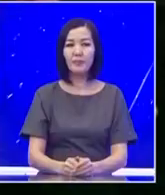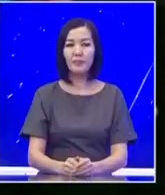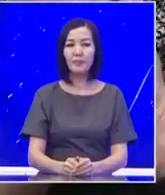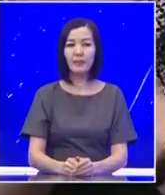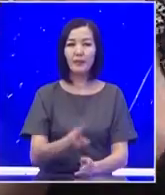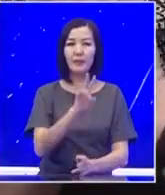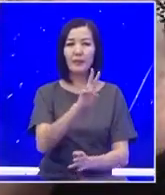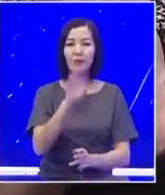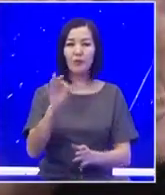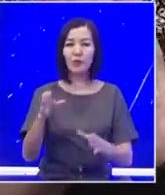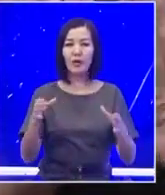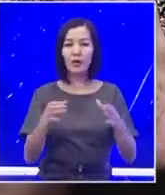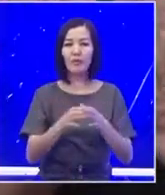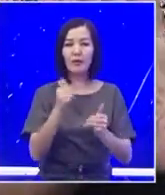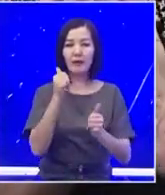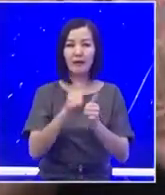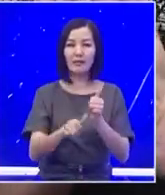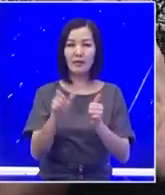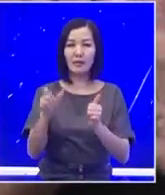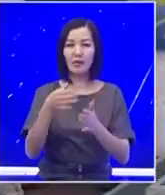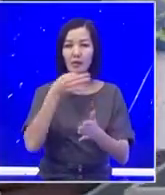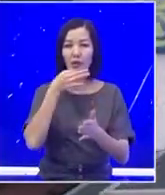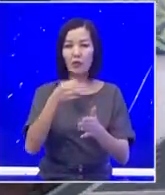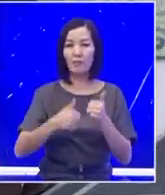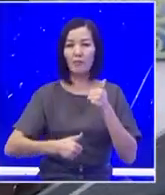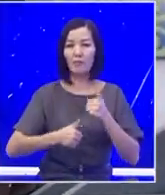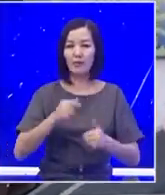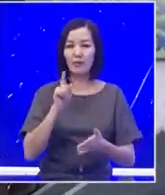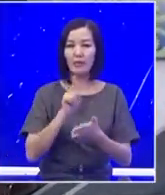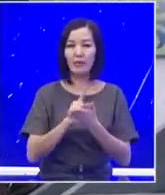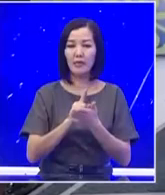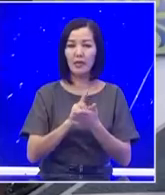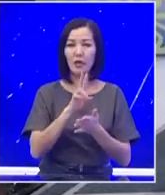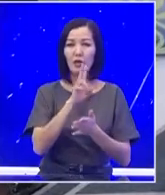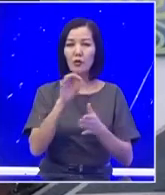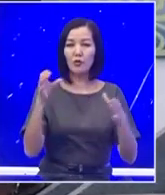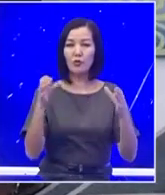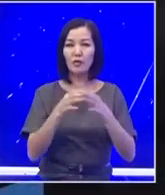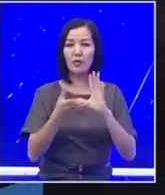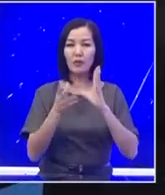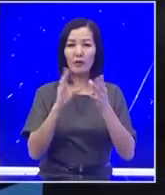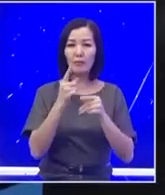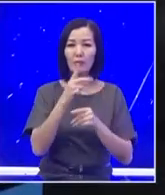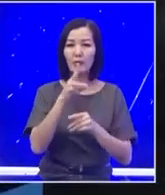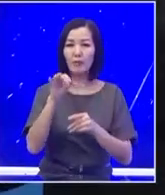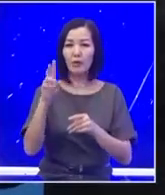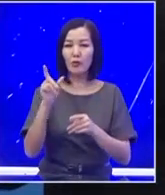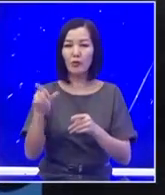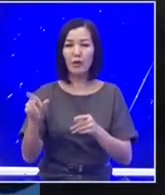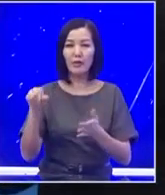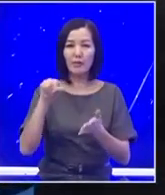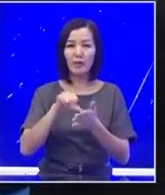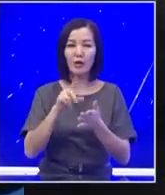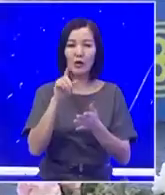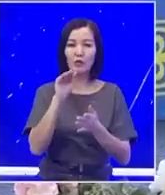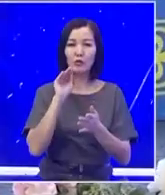Нұр Отанға мүше болу әрбір қазақстандыққа жауапты абыройлы міндет. Бүгінде елдегі нұр отандықтардың саны 1 миллионнан асады. Олардың 100